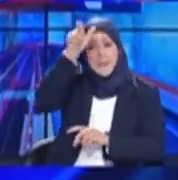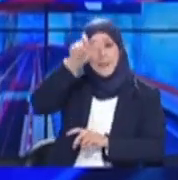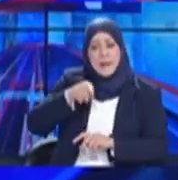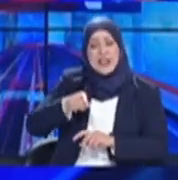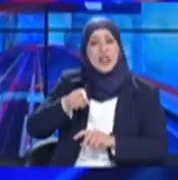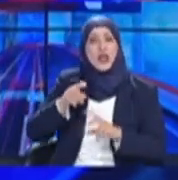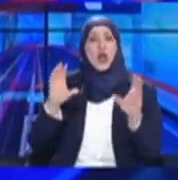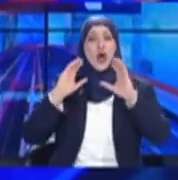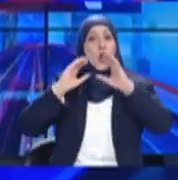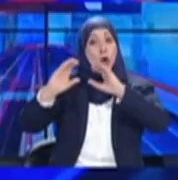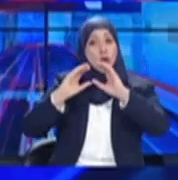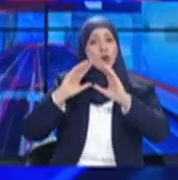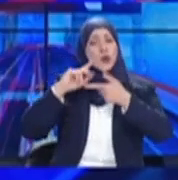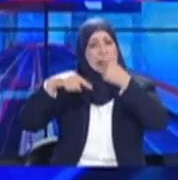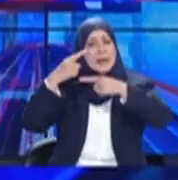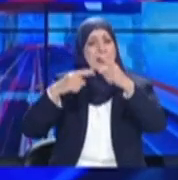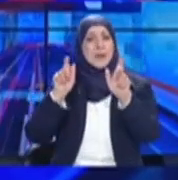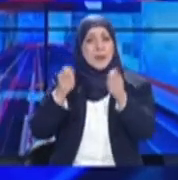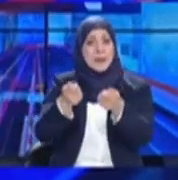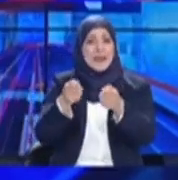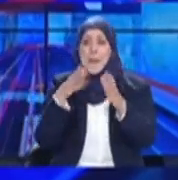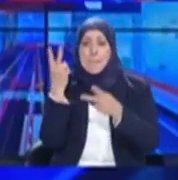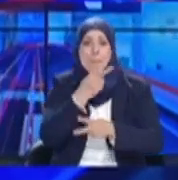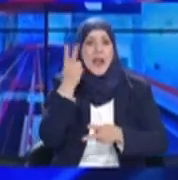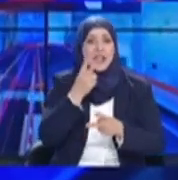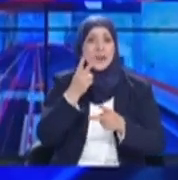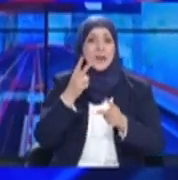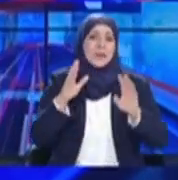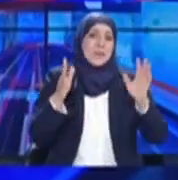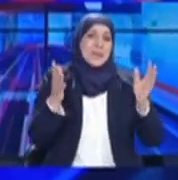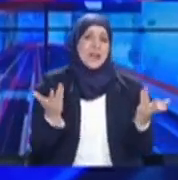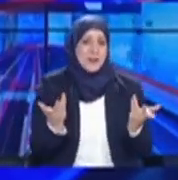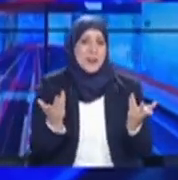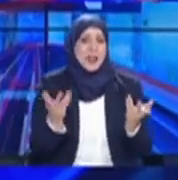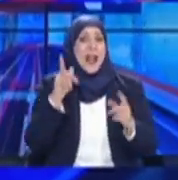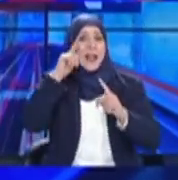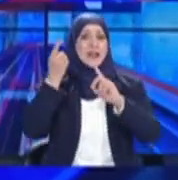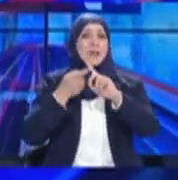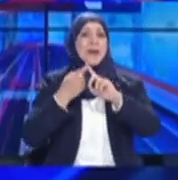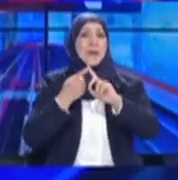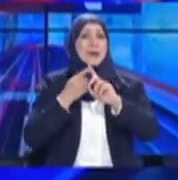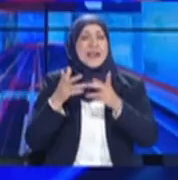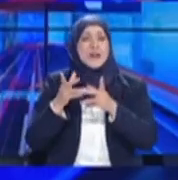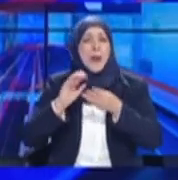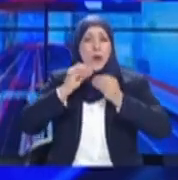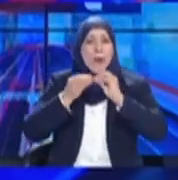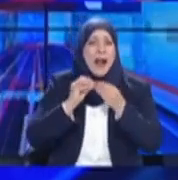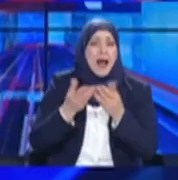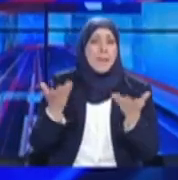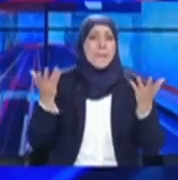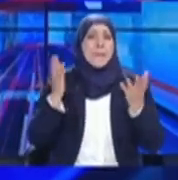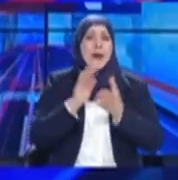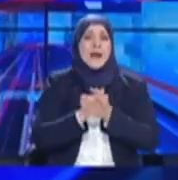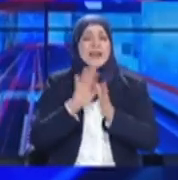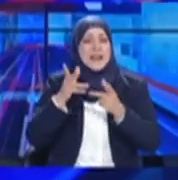اليوم هذا بالفعل هو نوع من اه اه سيكون يعني نوع من ال